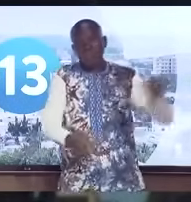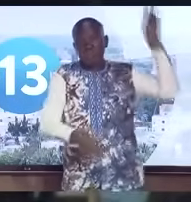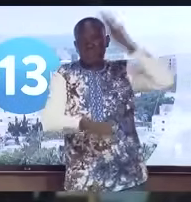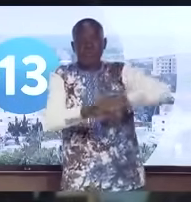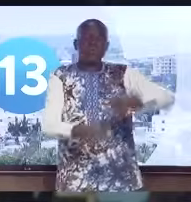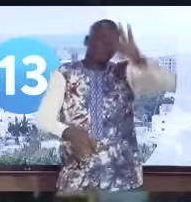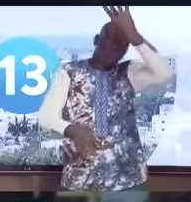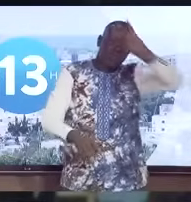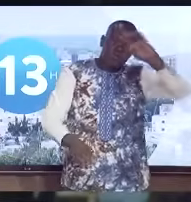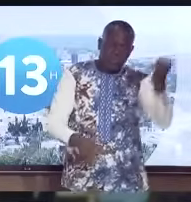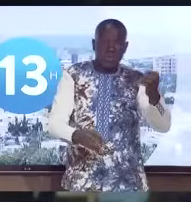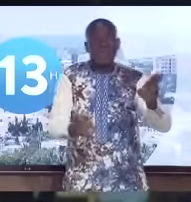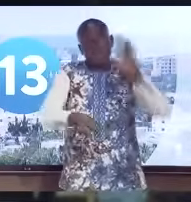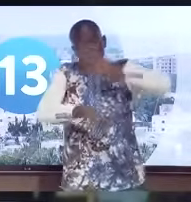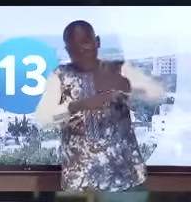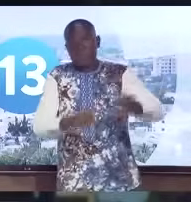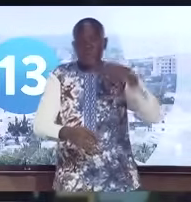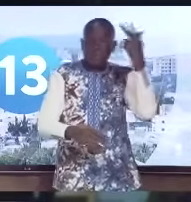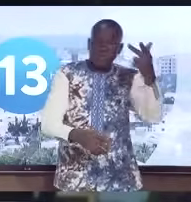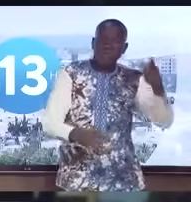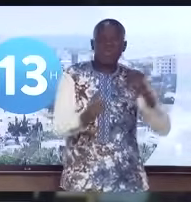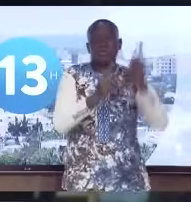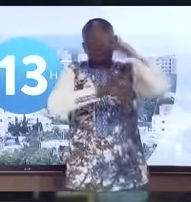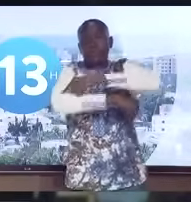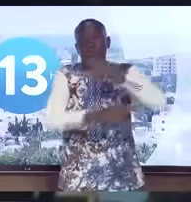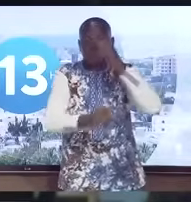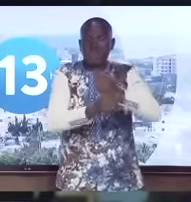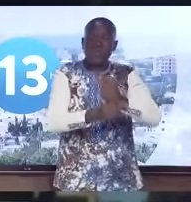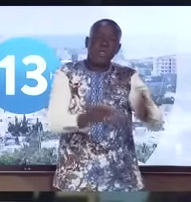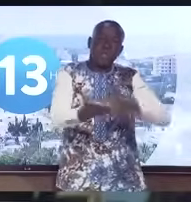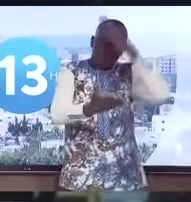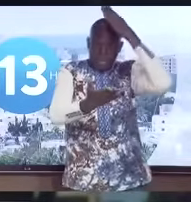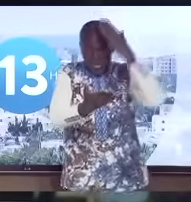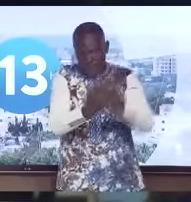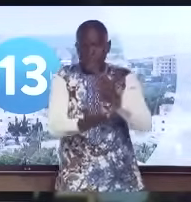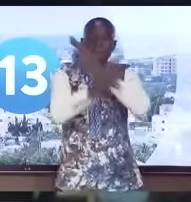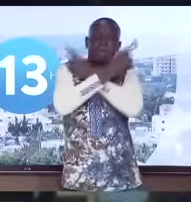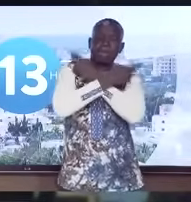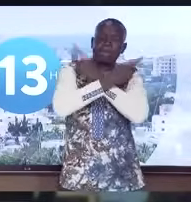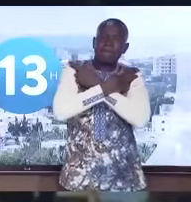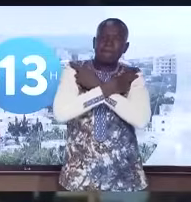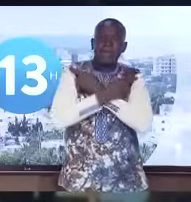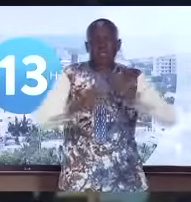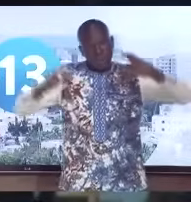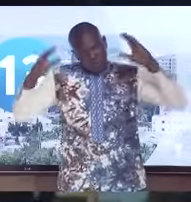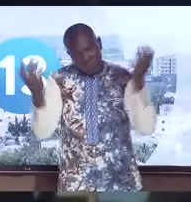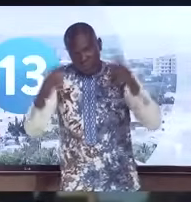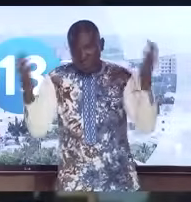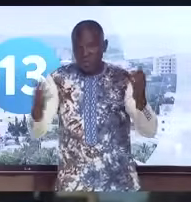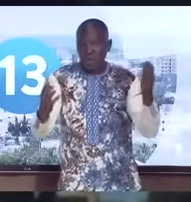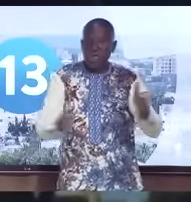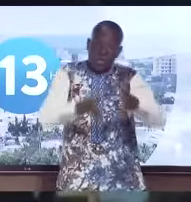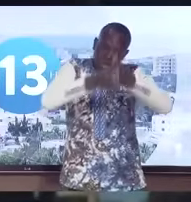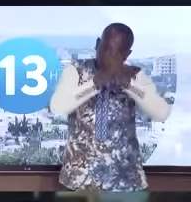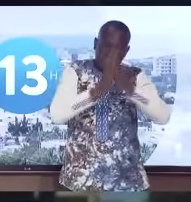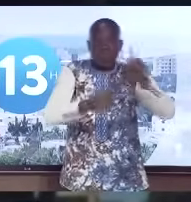édition. Après 3 jours de travaux, les journées marquent une pause pour un concert aux tribunes de louanges et d'adoration. L'activité